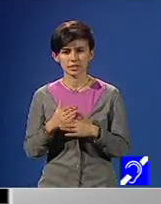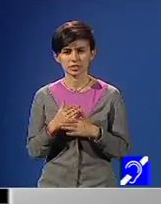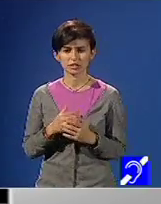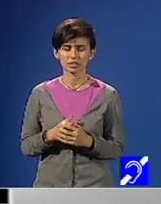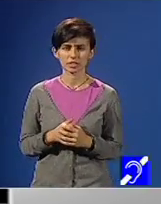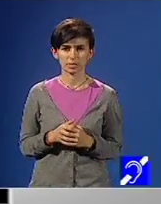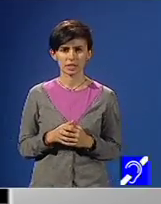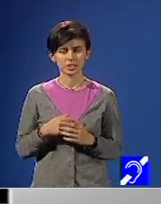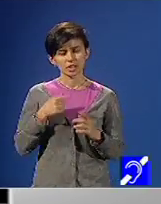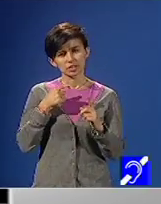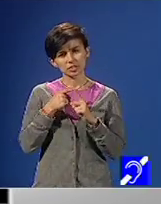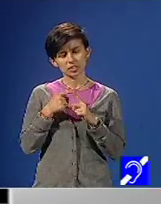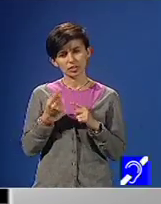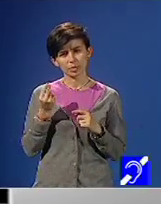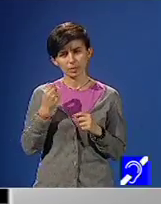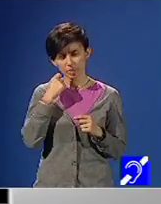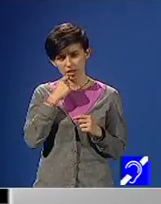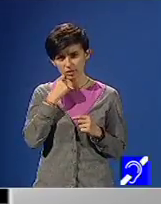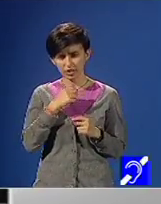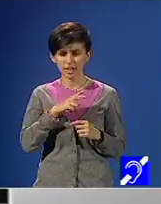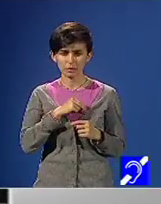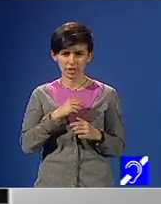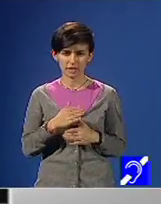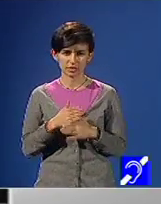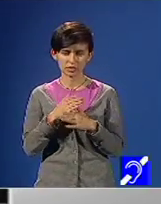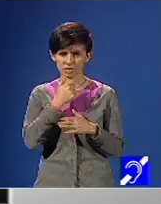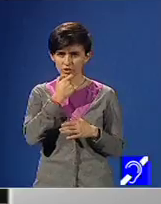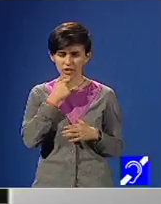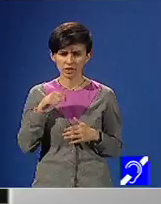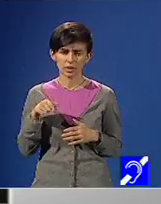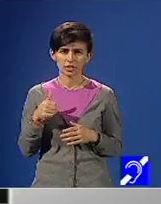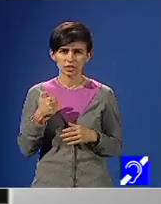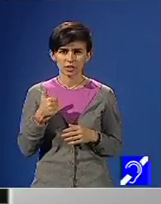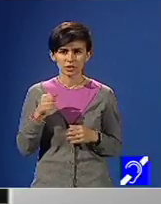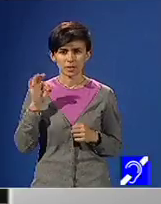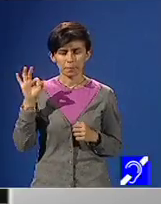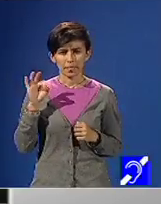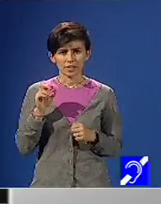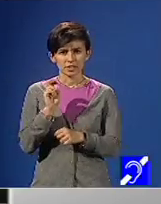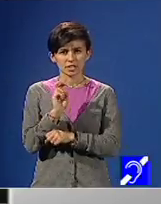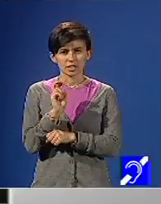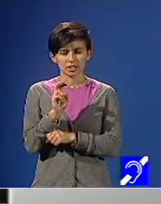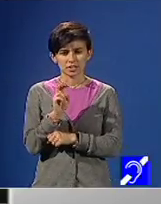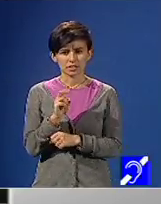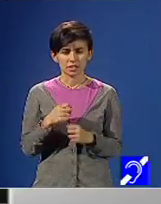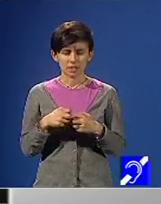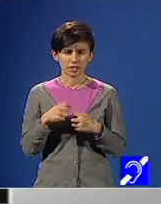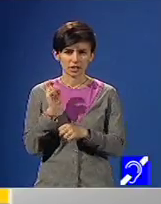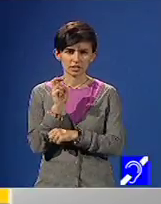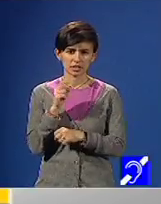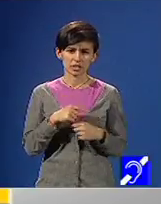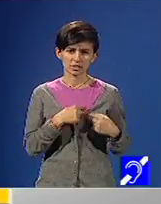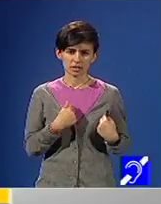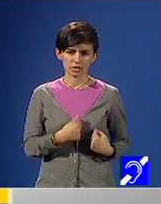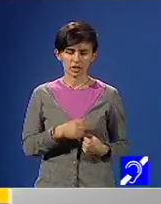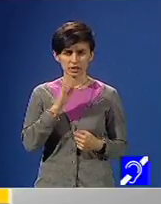bună a Clujului, o cauză care merită susținută, iar în acest an 100% din taxele de înscriere în campania Walking Month reprezintă donații